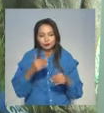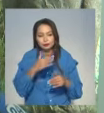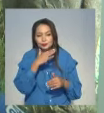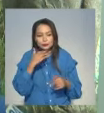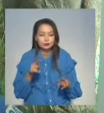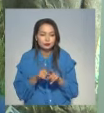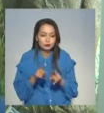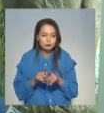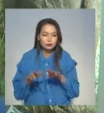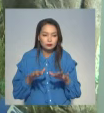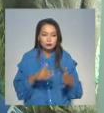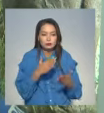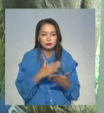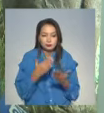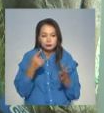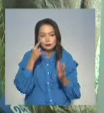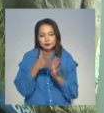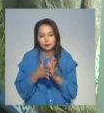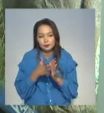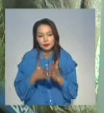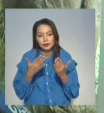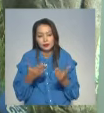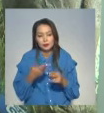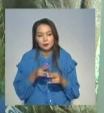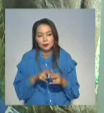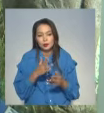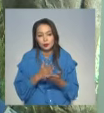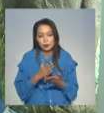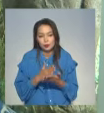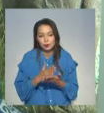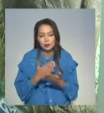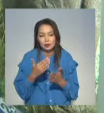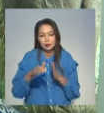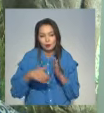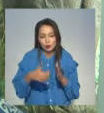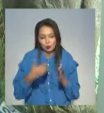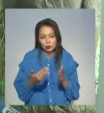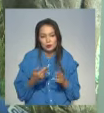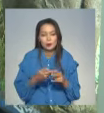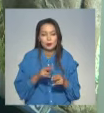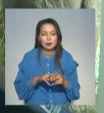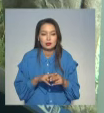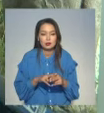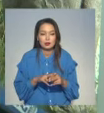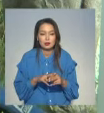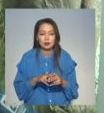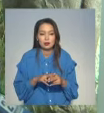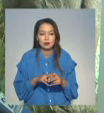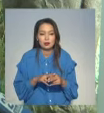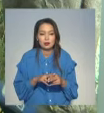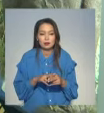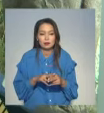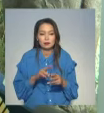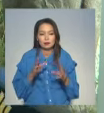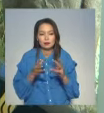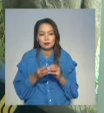такие сооружения. То есть исследуя эти сооружения, выявляя под ними погребенных, мы как бы хотим